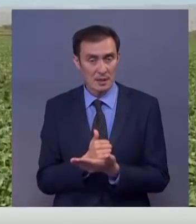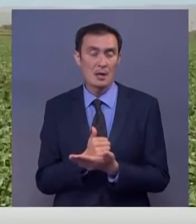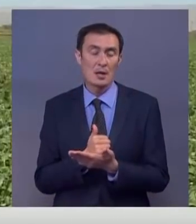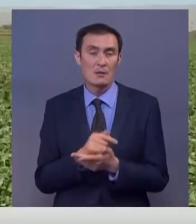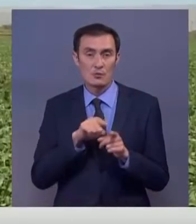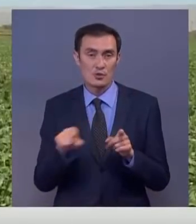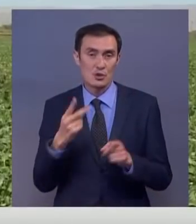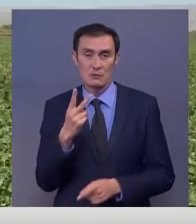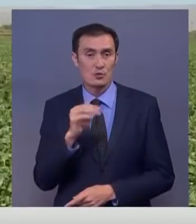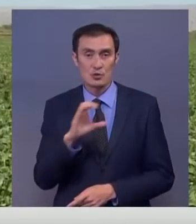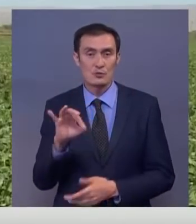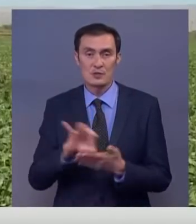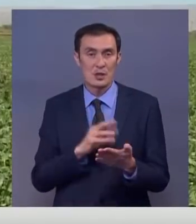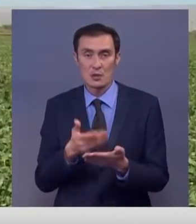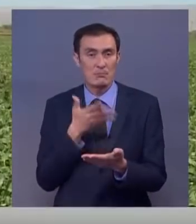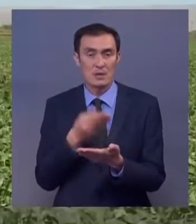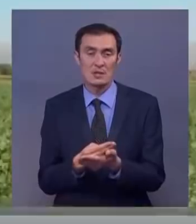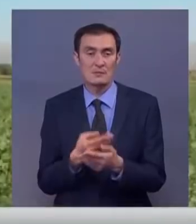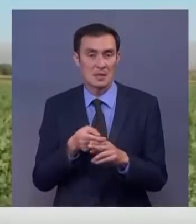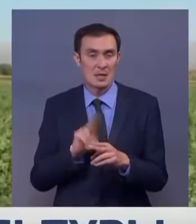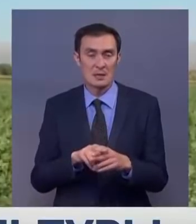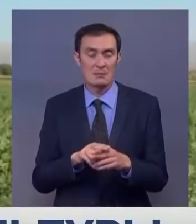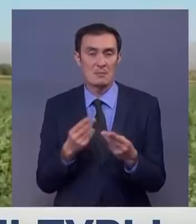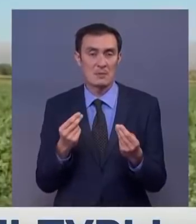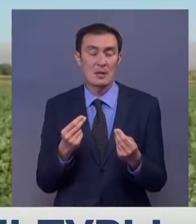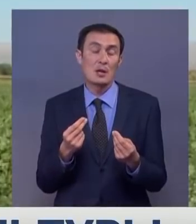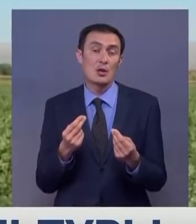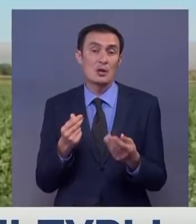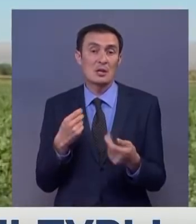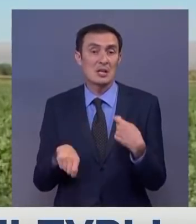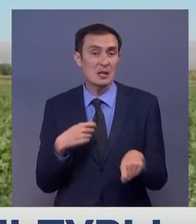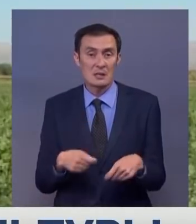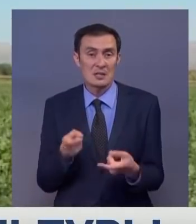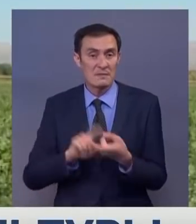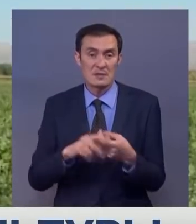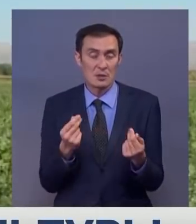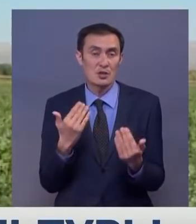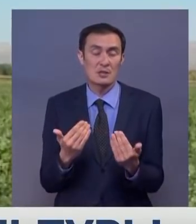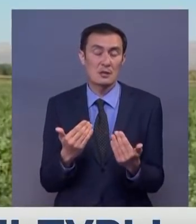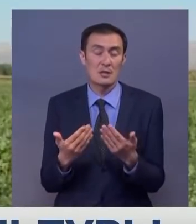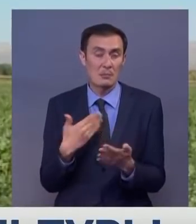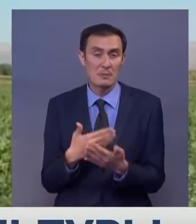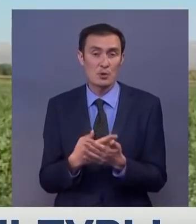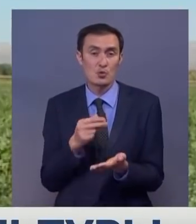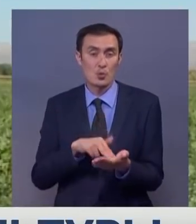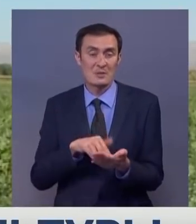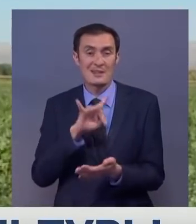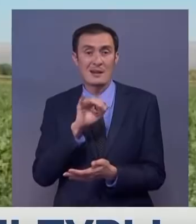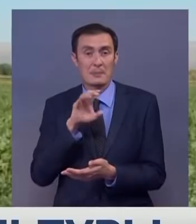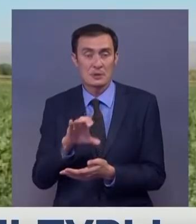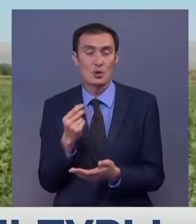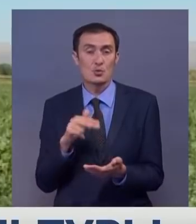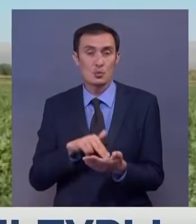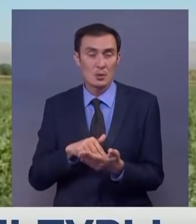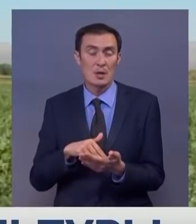в течение 2 часов мы рассчитываемся за принятое сырье. Цену формирует рынок. Вот. На сегодняшний день, допустим, если говорить о ценах на рапс, то на сегодняшний